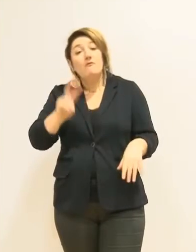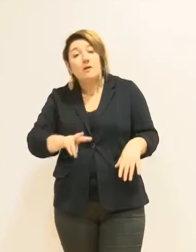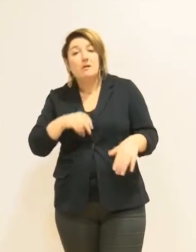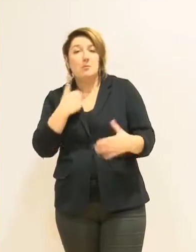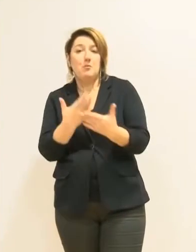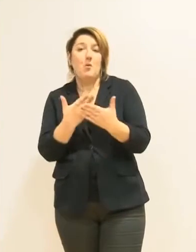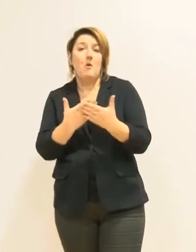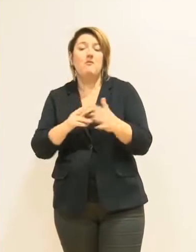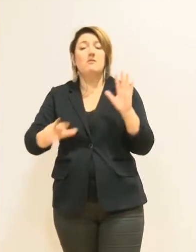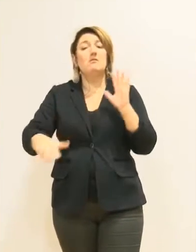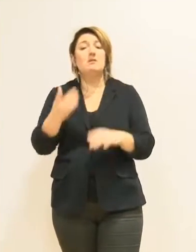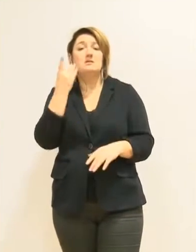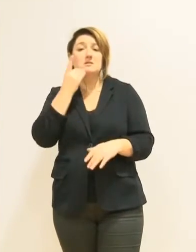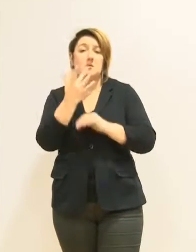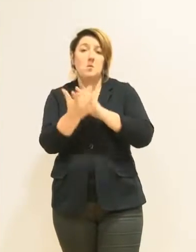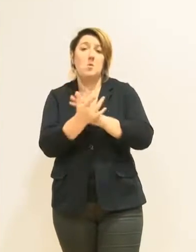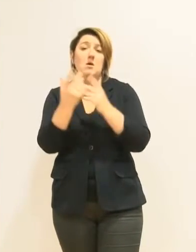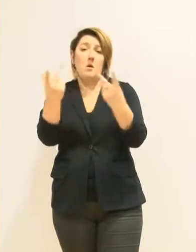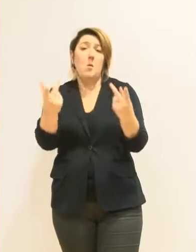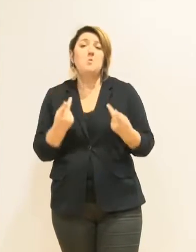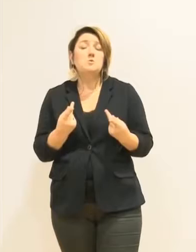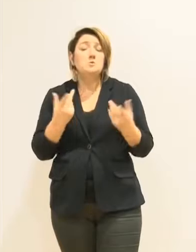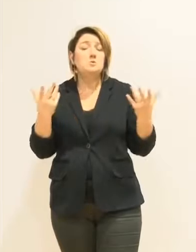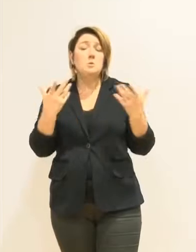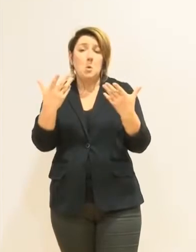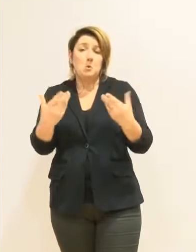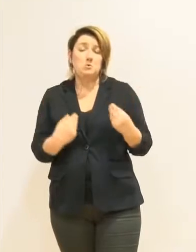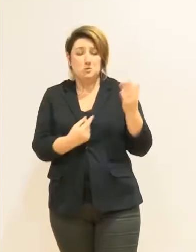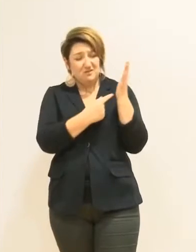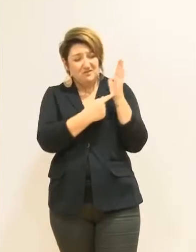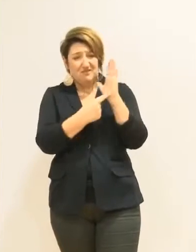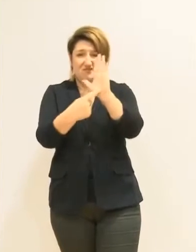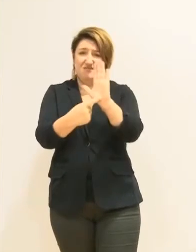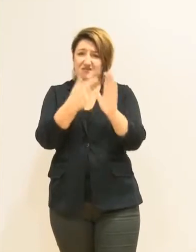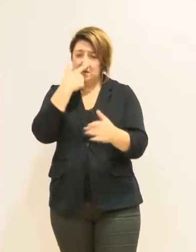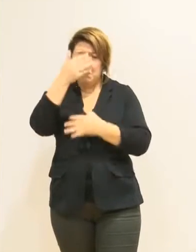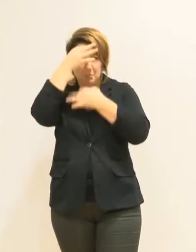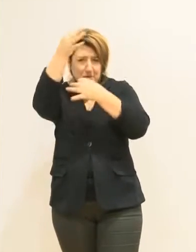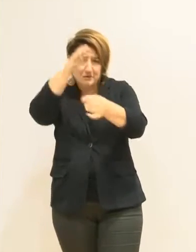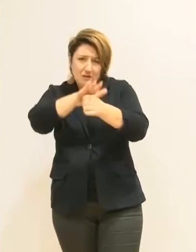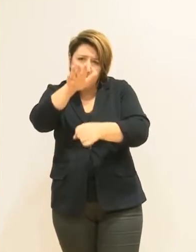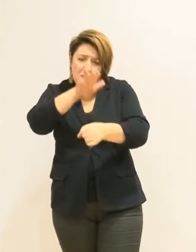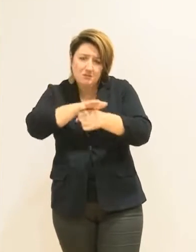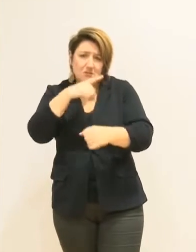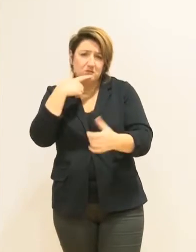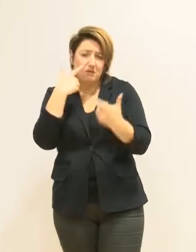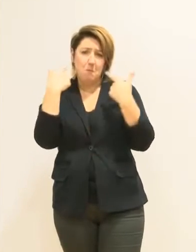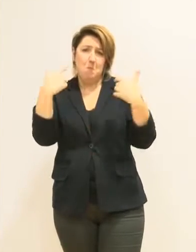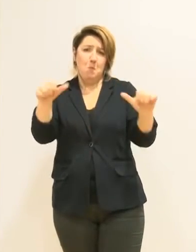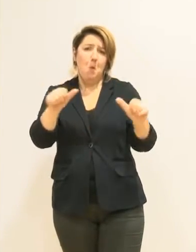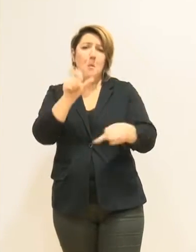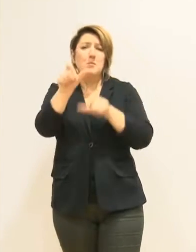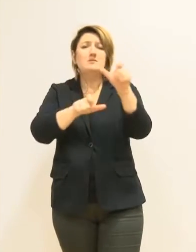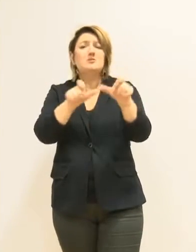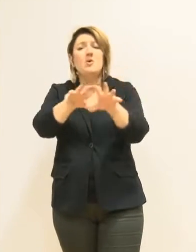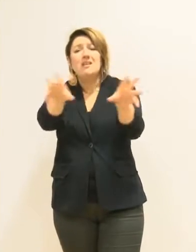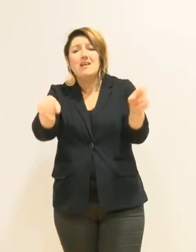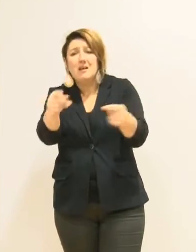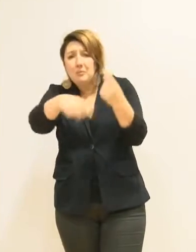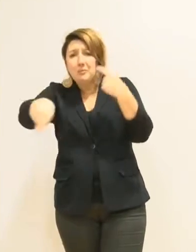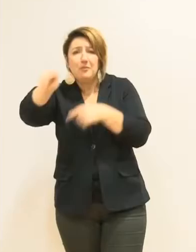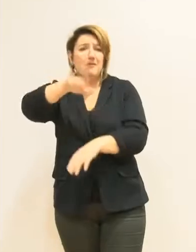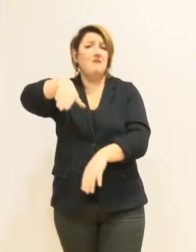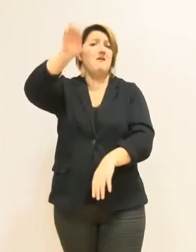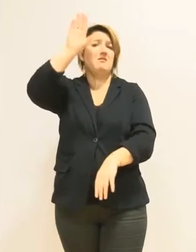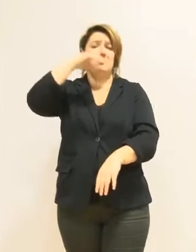reçu en date du 13 décembre dénonce ce manque de précision et qui met en exergue l'incapacité des porteurs de projets de répondre